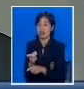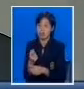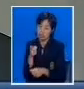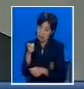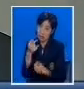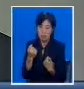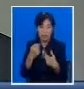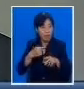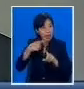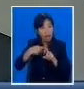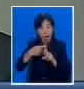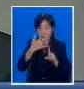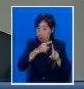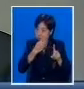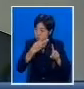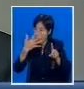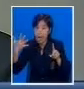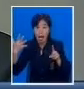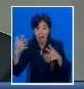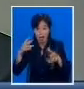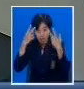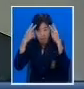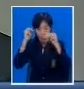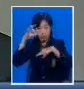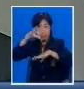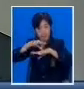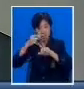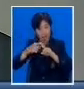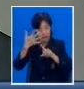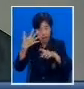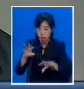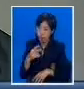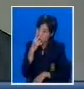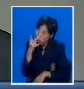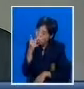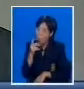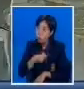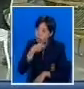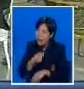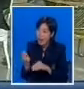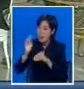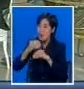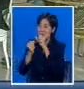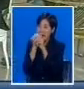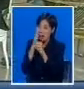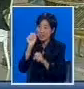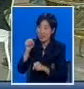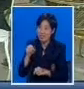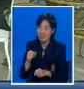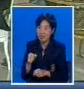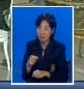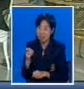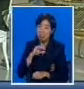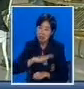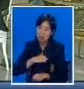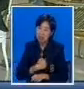นะครับทางบ้านผมเนี่ยบอกว่าเหมือนกับท่านอายุมากขึ้น5ปี ครับ ท้อถอยไหมครับ